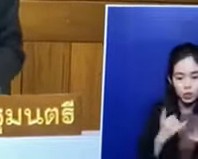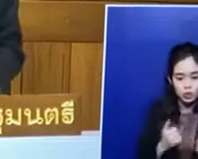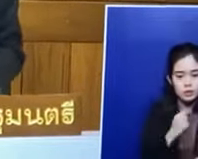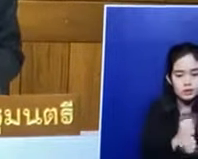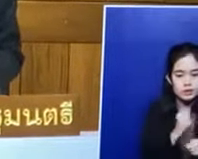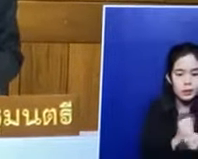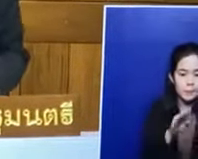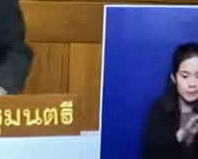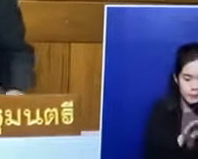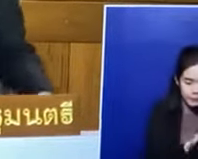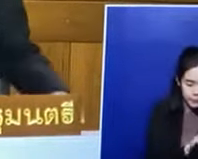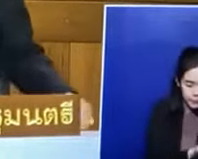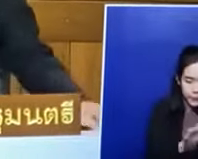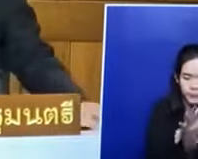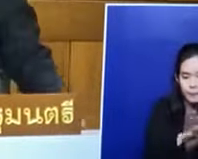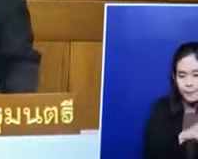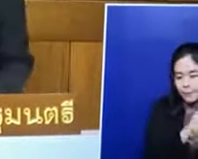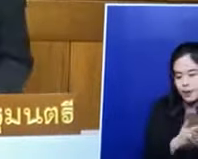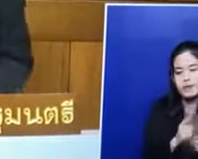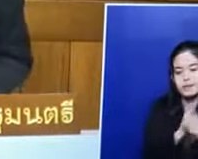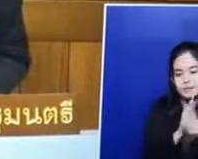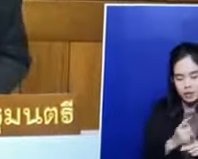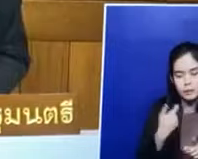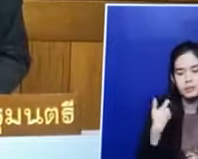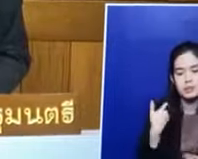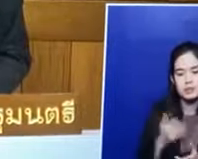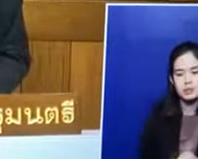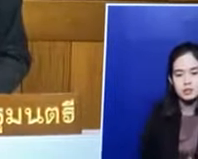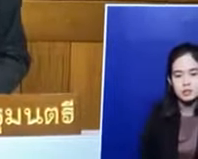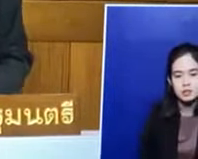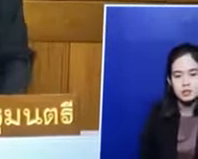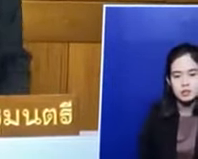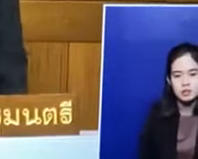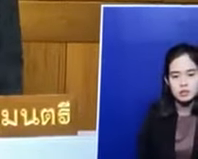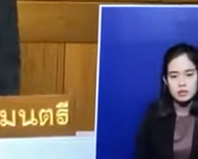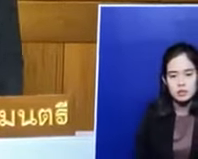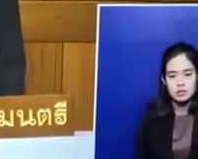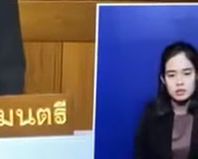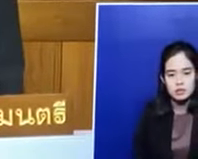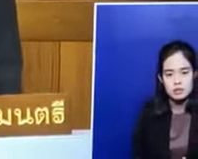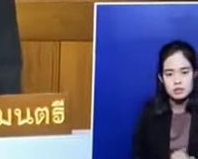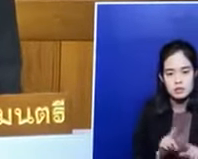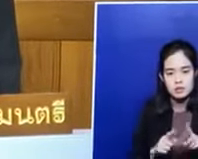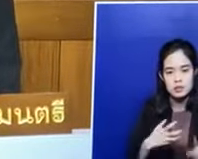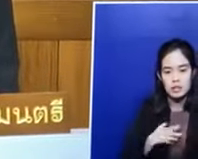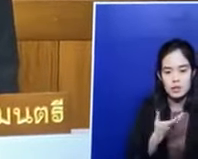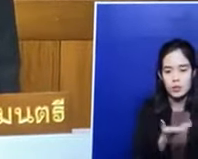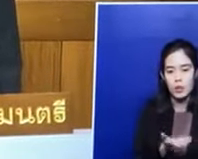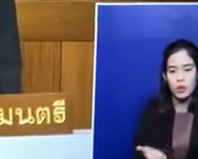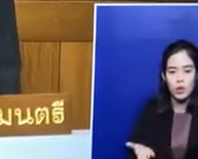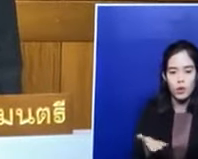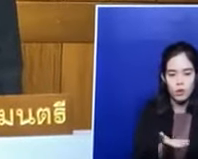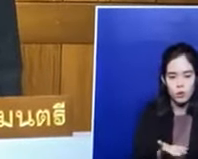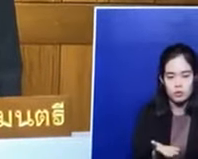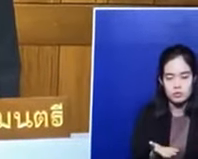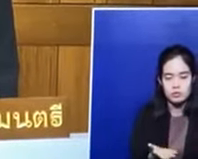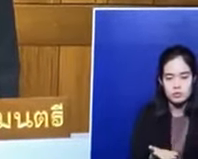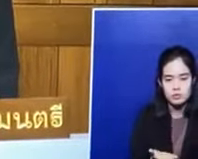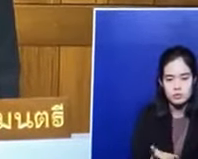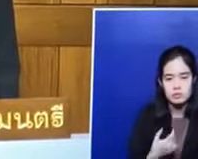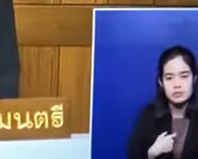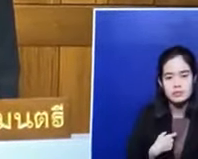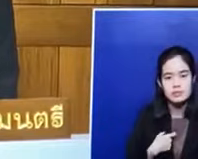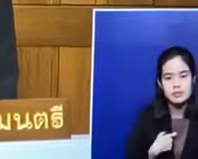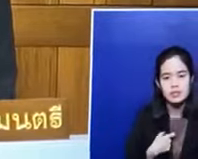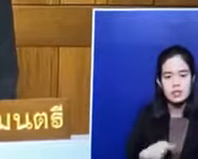พื่อเกิดความเชื่อมั่นเชื่อถือของประชาชนเราต้องเป็นที่พึ่งของประชาชนได้ทุกโอกาสแต่ขอพูดในนามของกำกับดูแลสภาพประชาชน